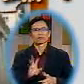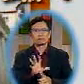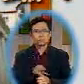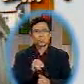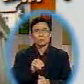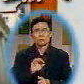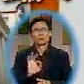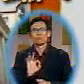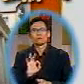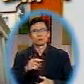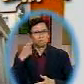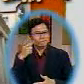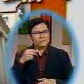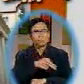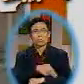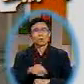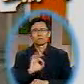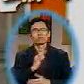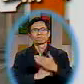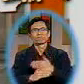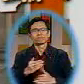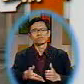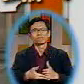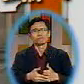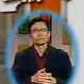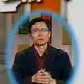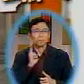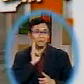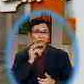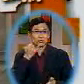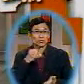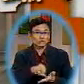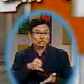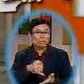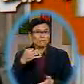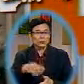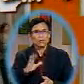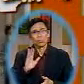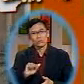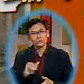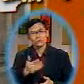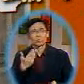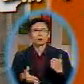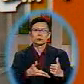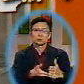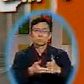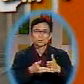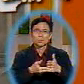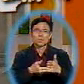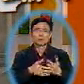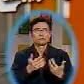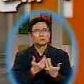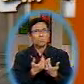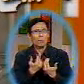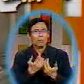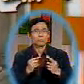即係刻意去請一啲嘅殘障嘅朋友。你譬如話喺稅務嗰方面可以作出優惠啦，譬如佢聘請咗某一個嘅數目